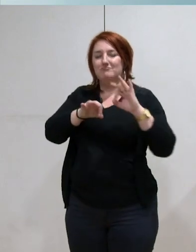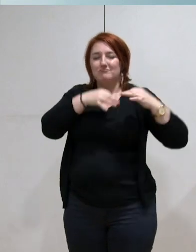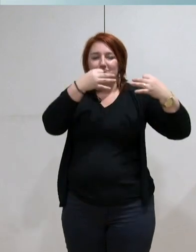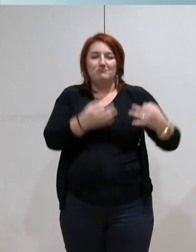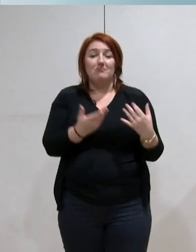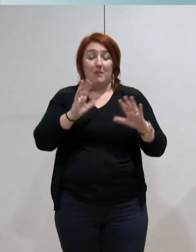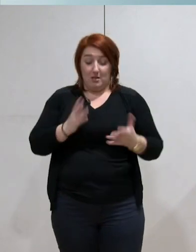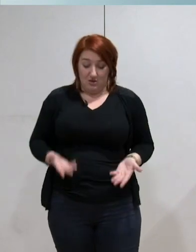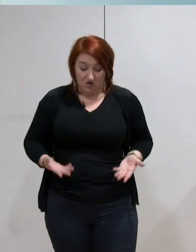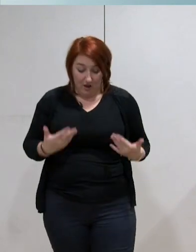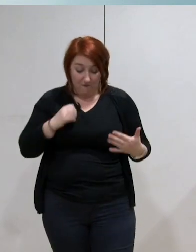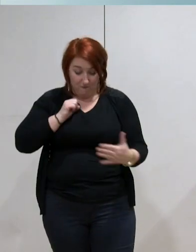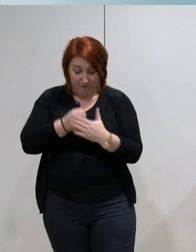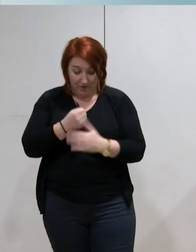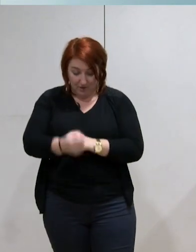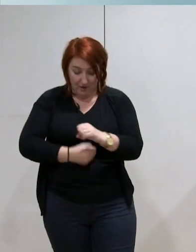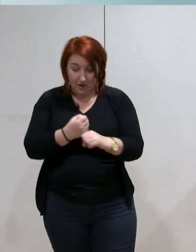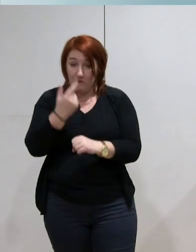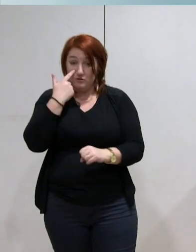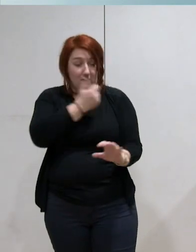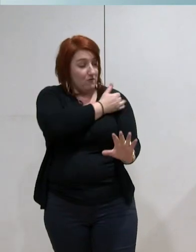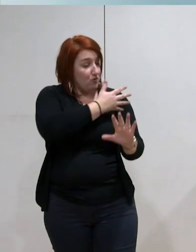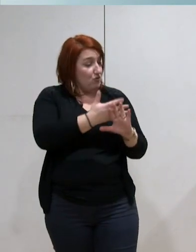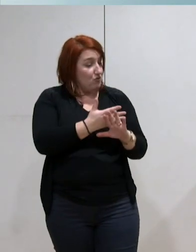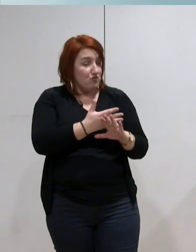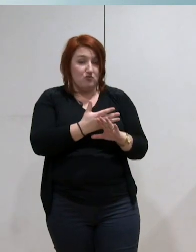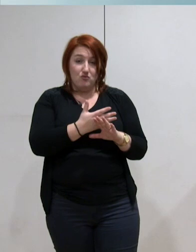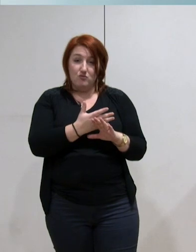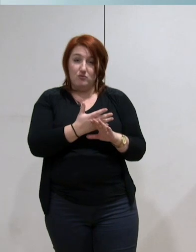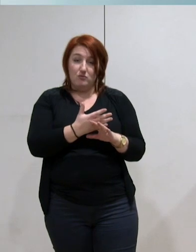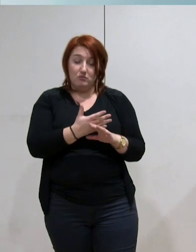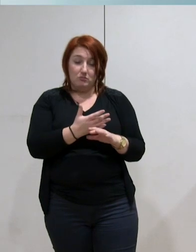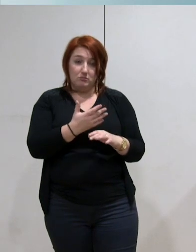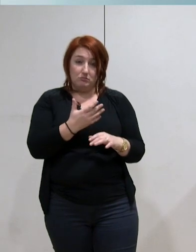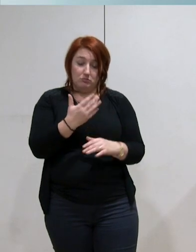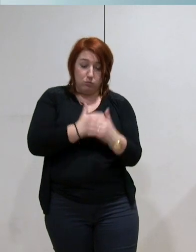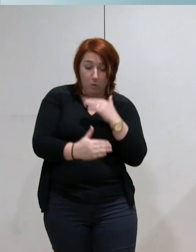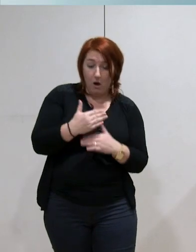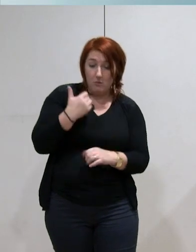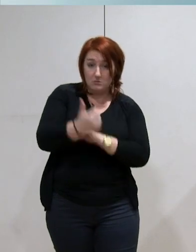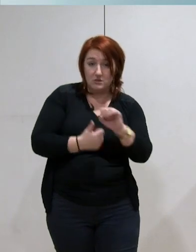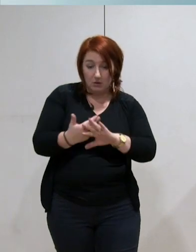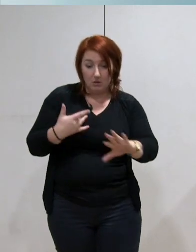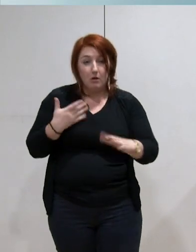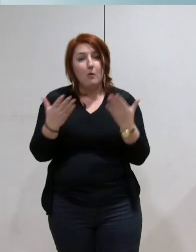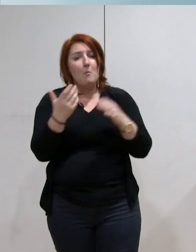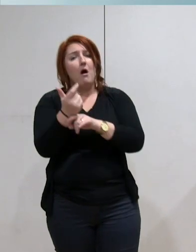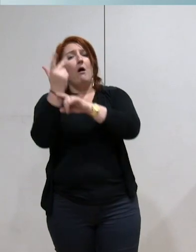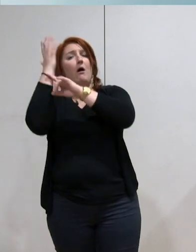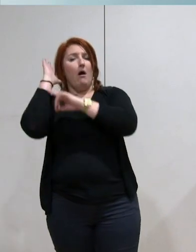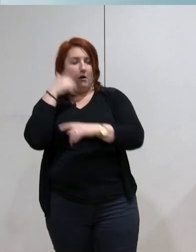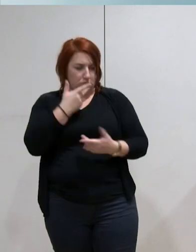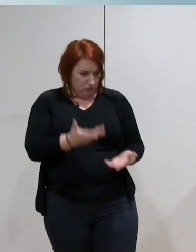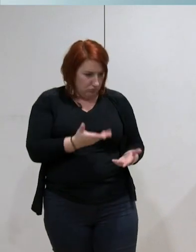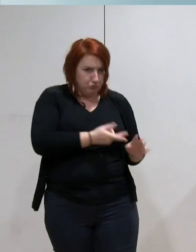avez déjà pu voir le nombre d'événements bien supérieurs accueillis cette année par rapport aux années précédente tout cela pour un